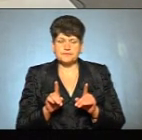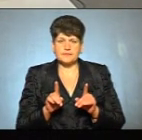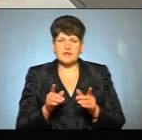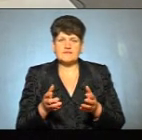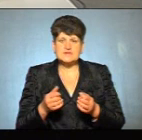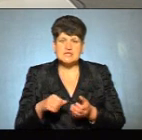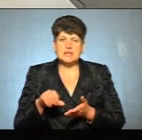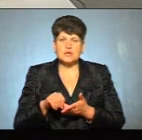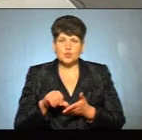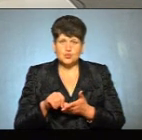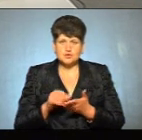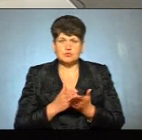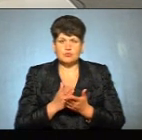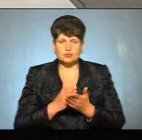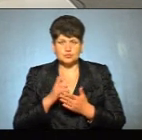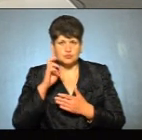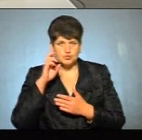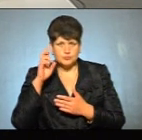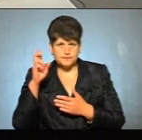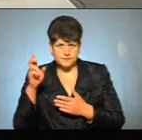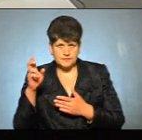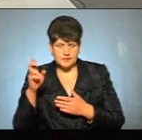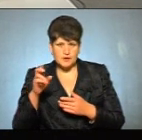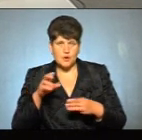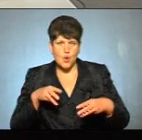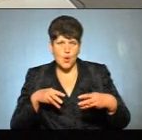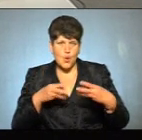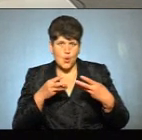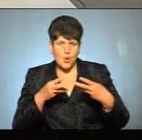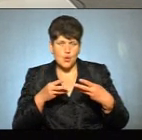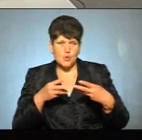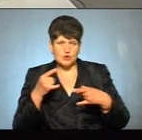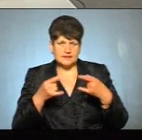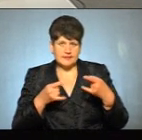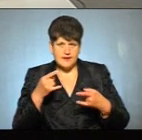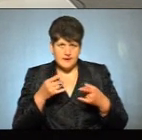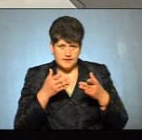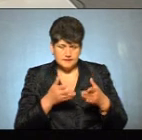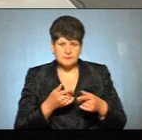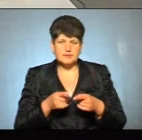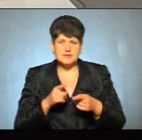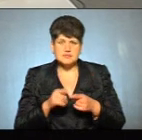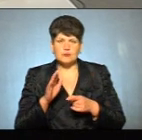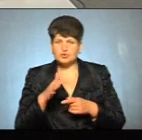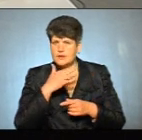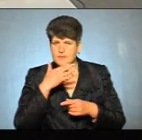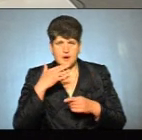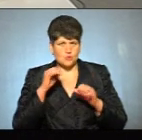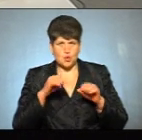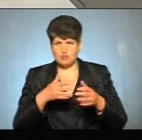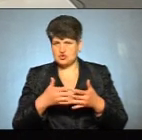взяли участь у богослужіннях онлайн, і на це буде багато можливостей.